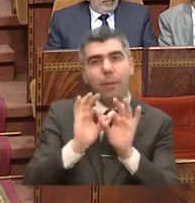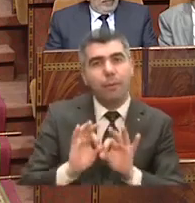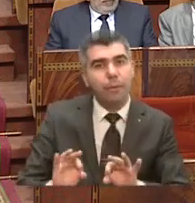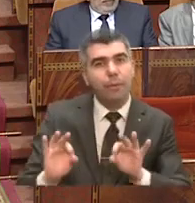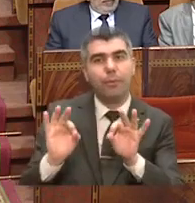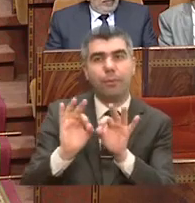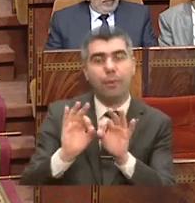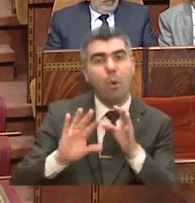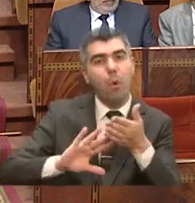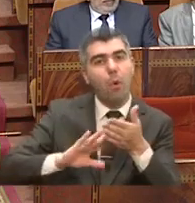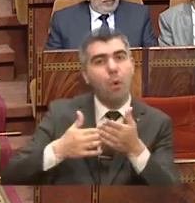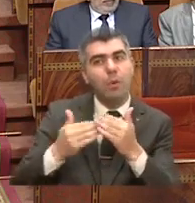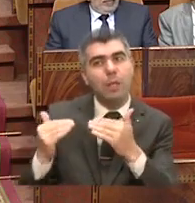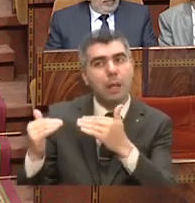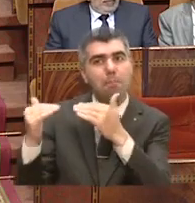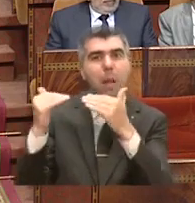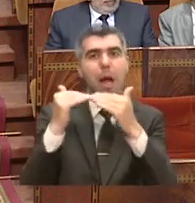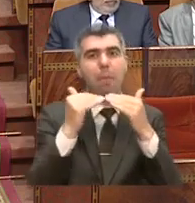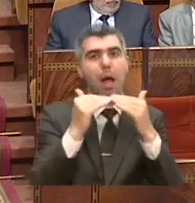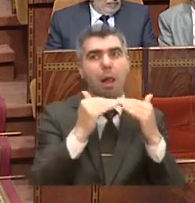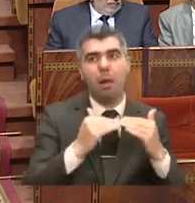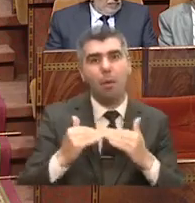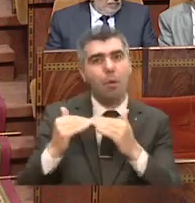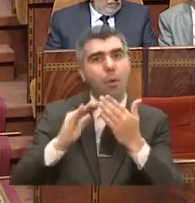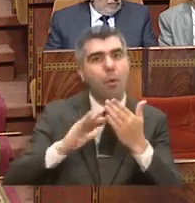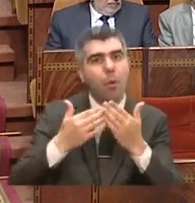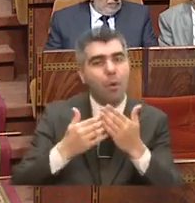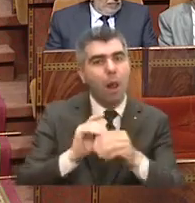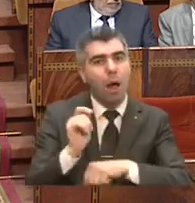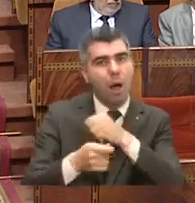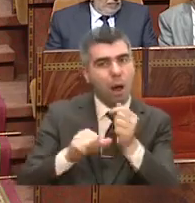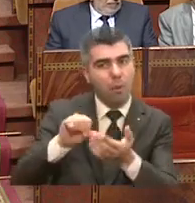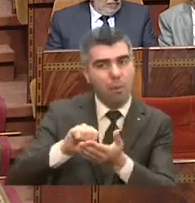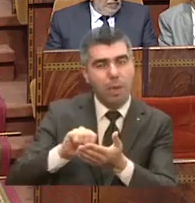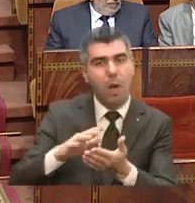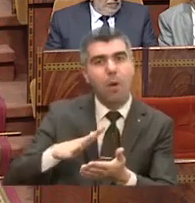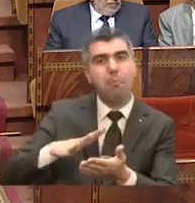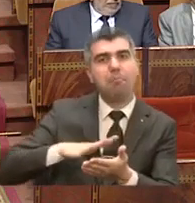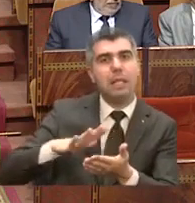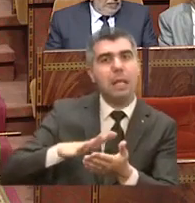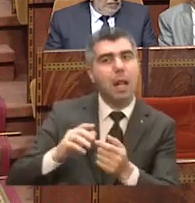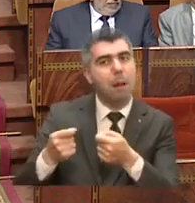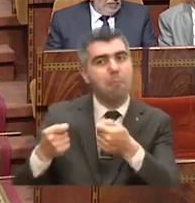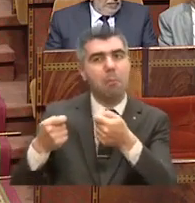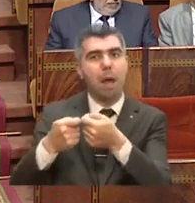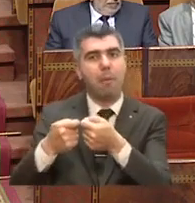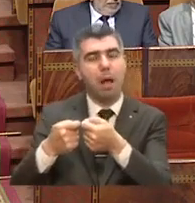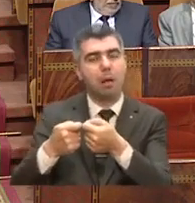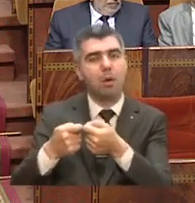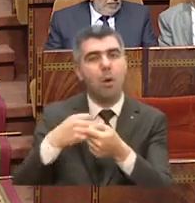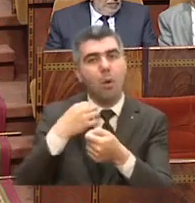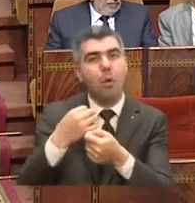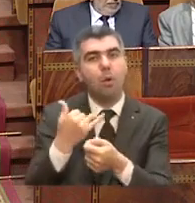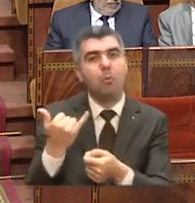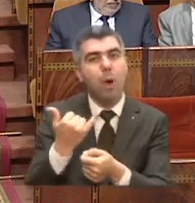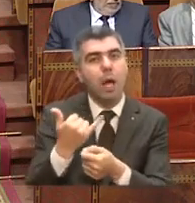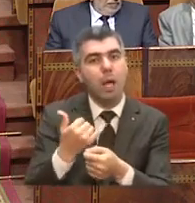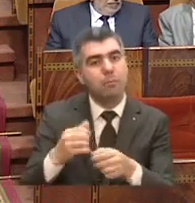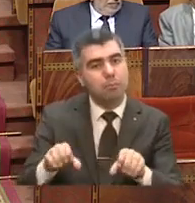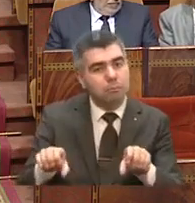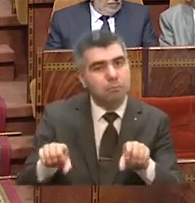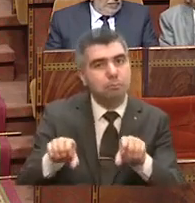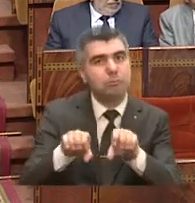المواطنين على حد سواء كانوا في القرى أو المدن، وذلك عن طريق الربط المباشر أو غير المباشر بما يصطلح عليه